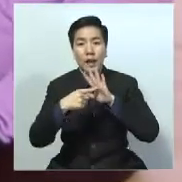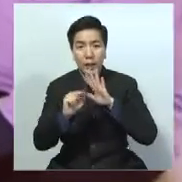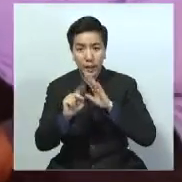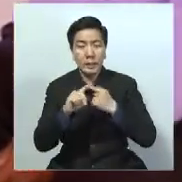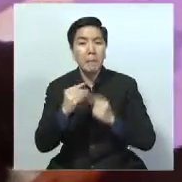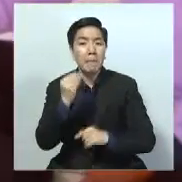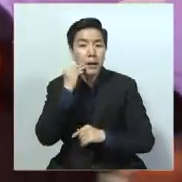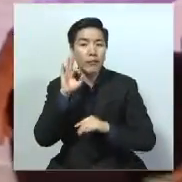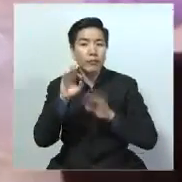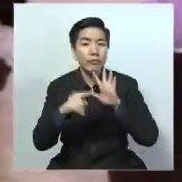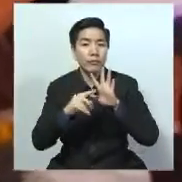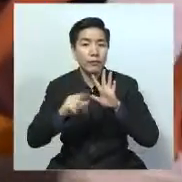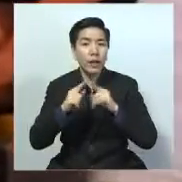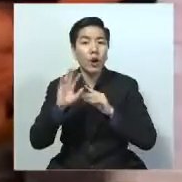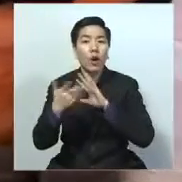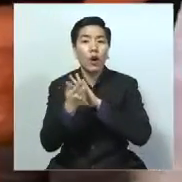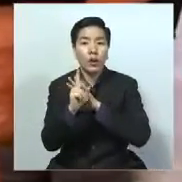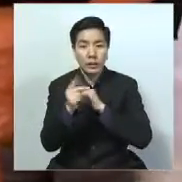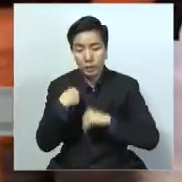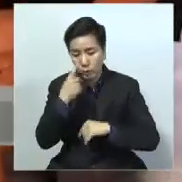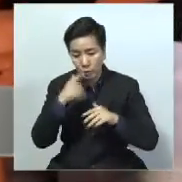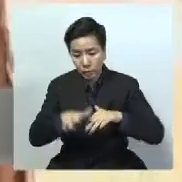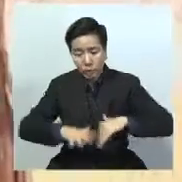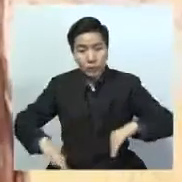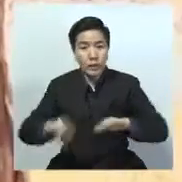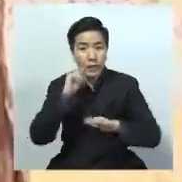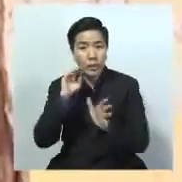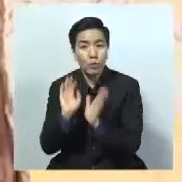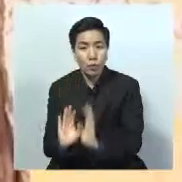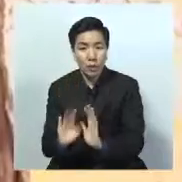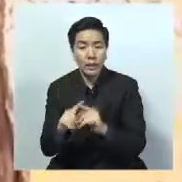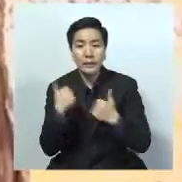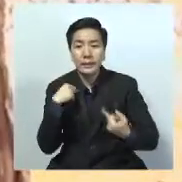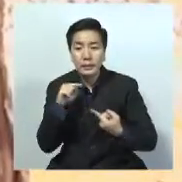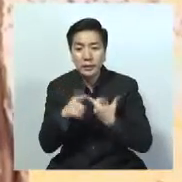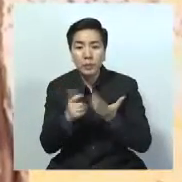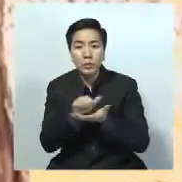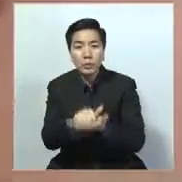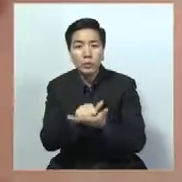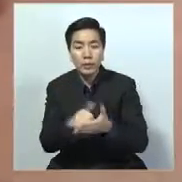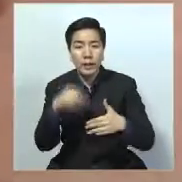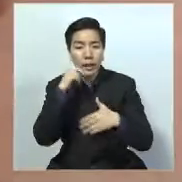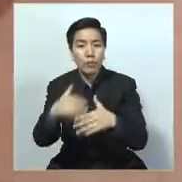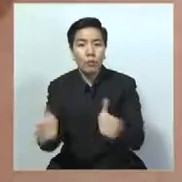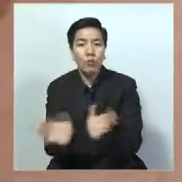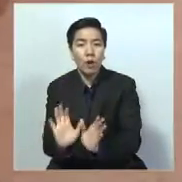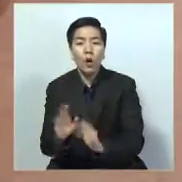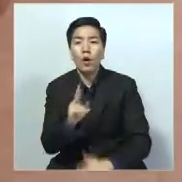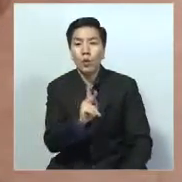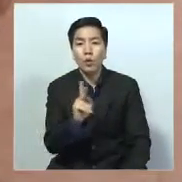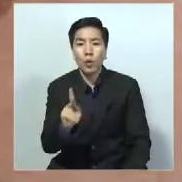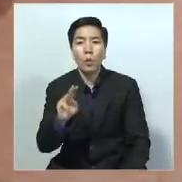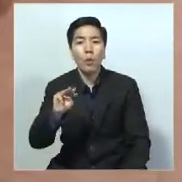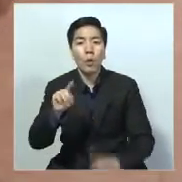ฝางอำเภอบ้านฝางจังหวัดขอนแก่นซึ่งอยู่ในพื้นที่ชลประทานในเขตบริการของอ่างเก็บน้ำกกม่ว